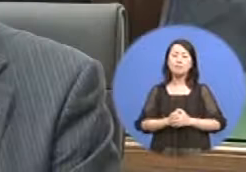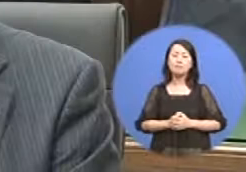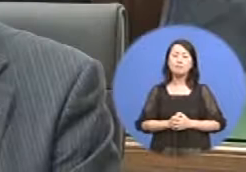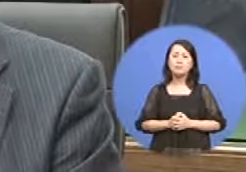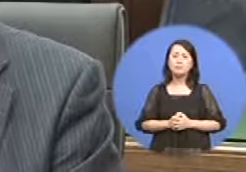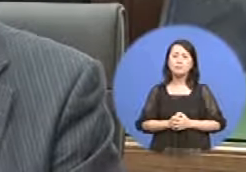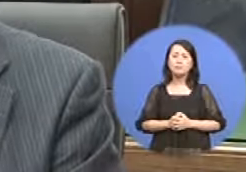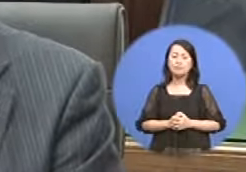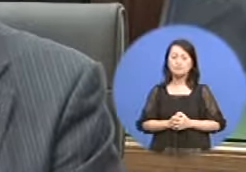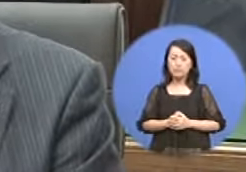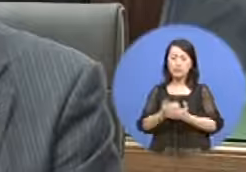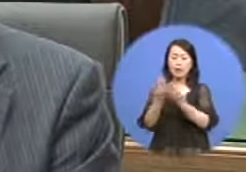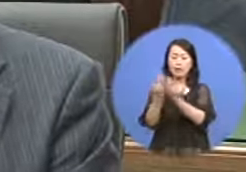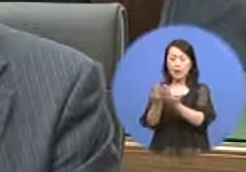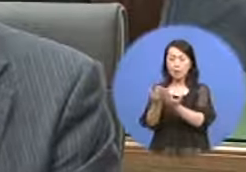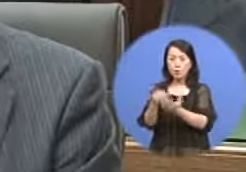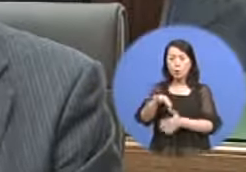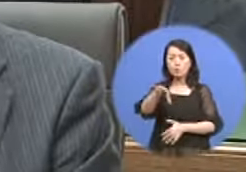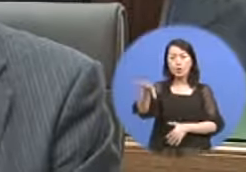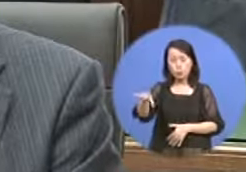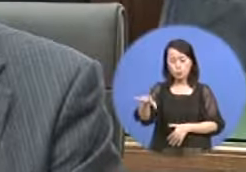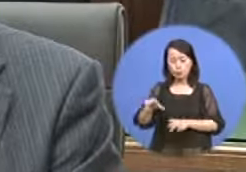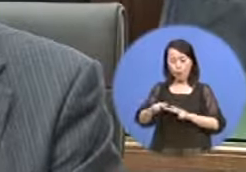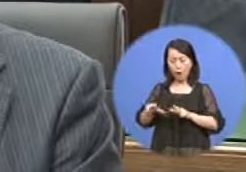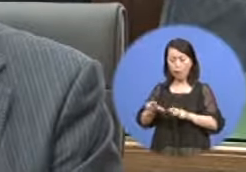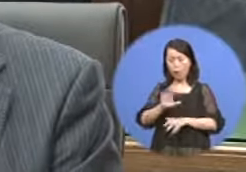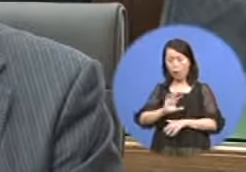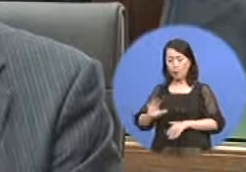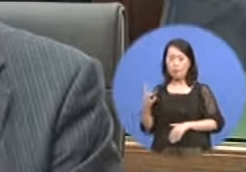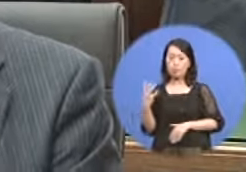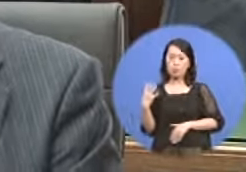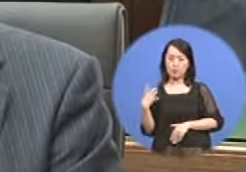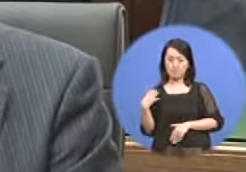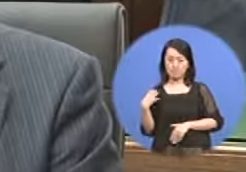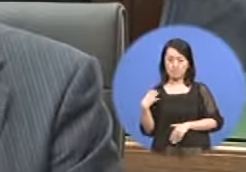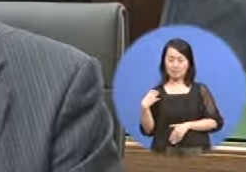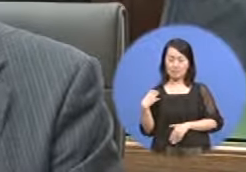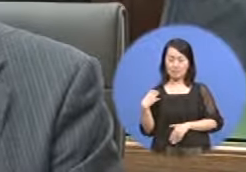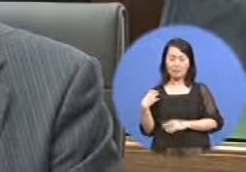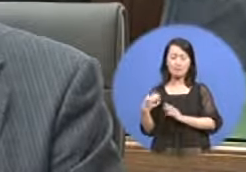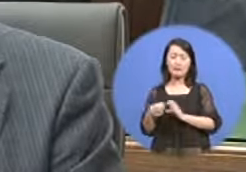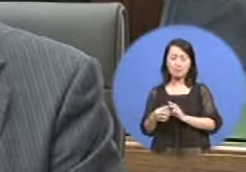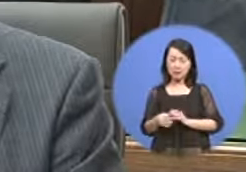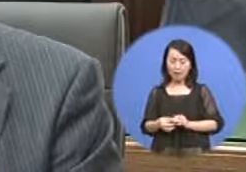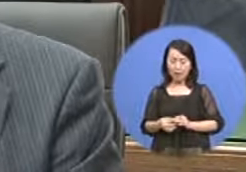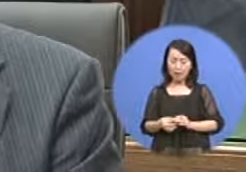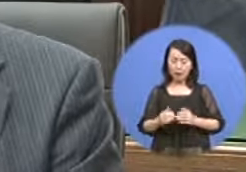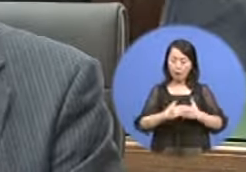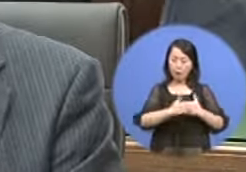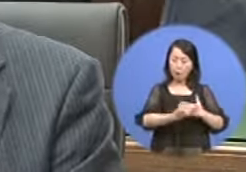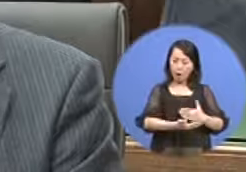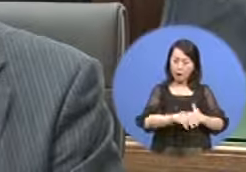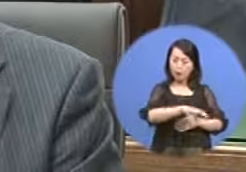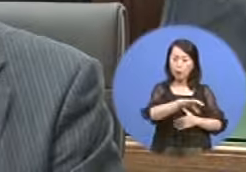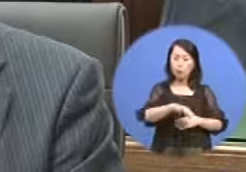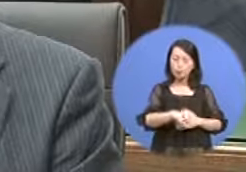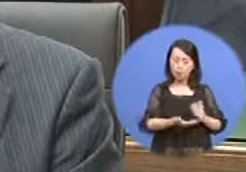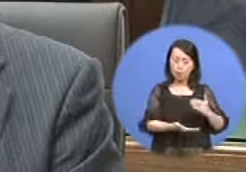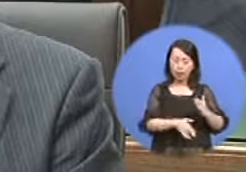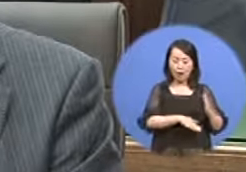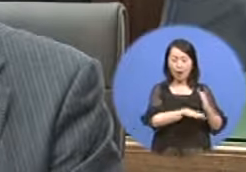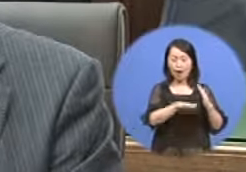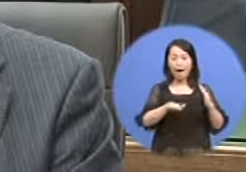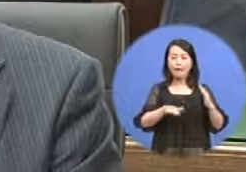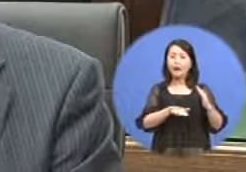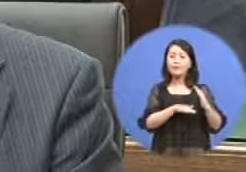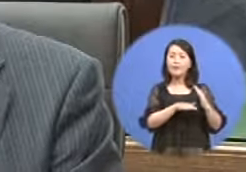から学校現場の方は我々でね頑張ってやりたいと思いますので、はい、ぜひそういう点について欠けてるところが